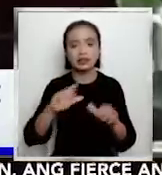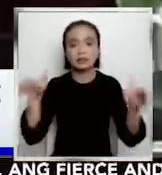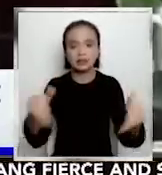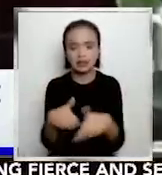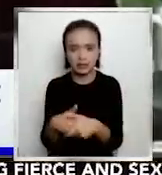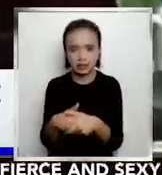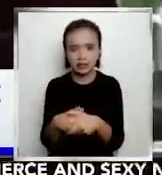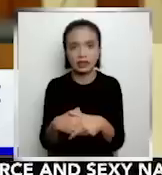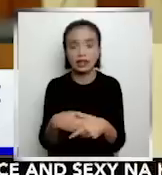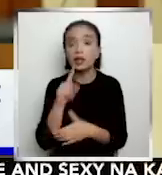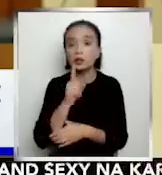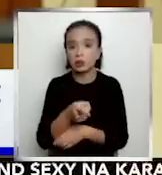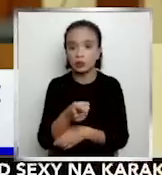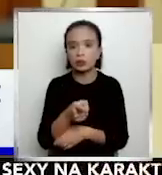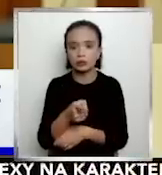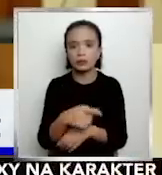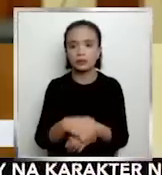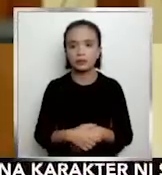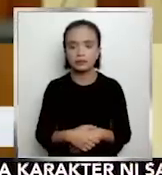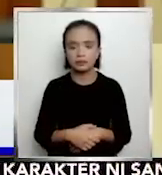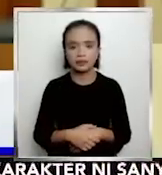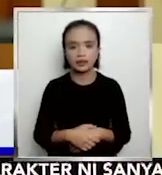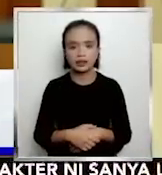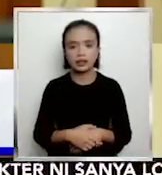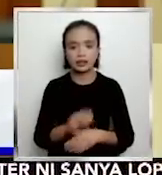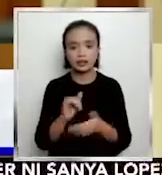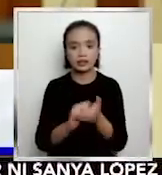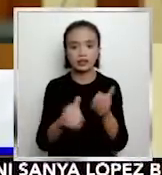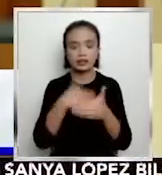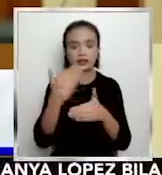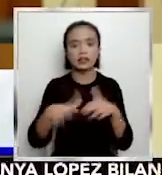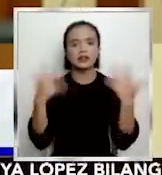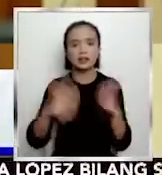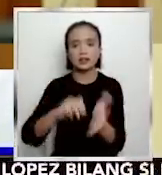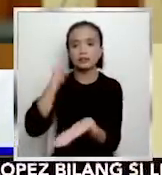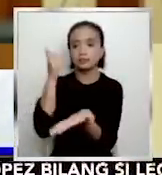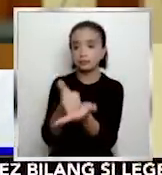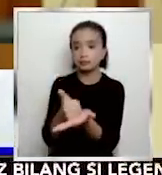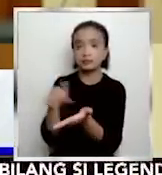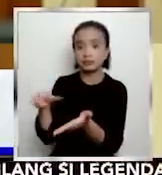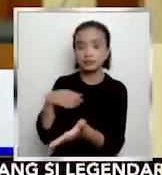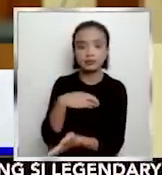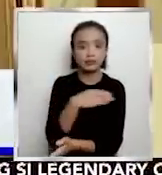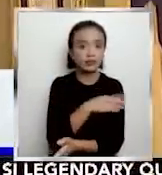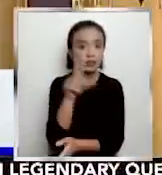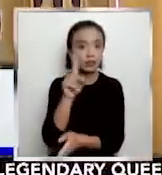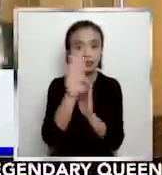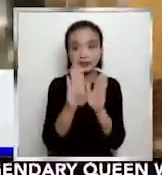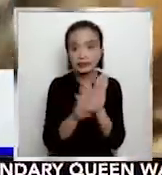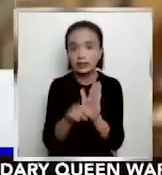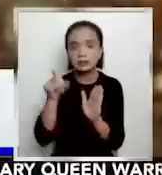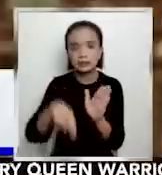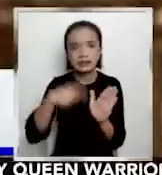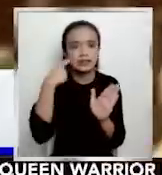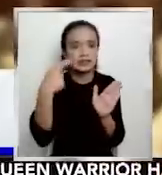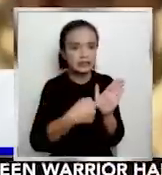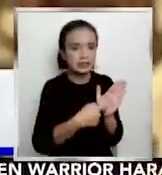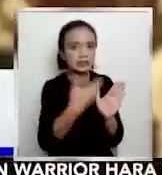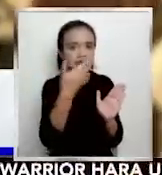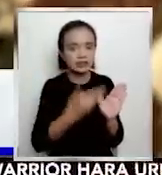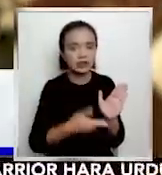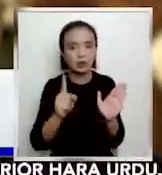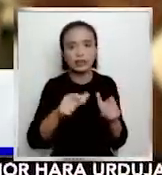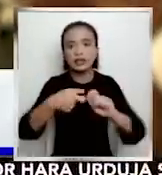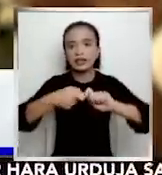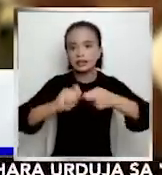during cohabitation. Kasabay niyan ay inaprubahan na rin ng komite ang panukalang kilalani ng Estado ang annulment ng kasal